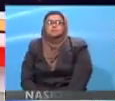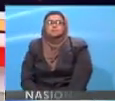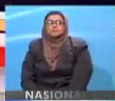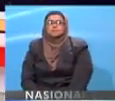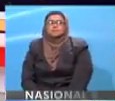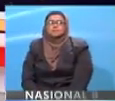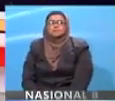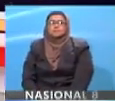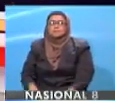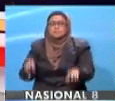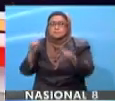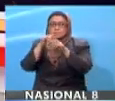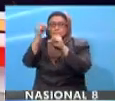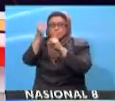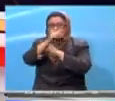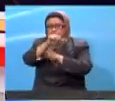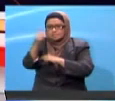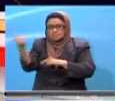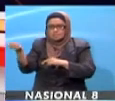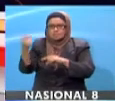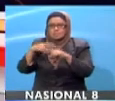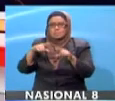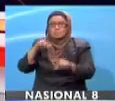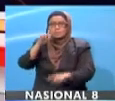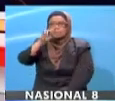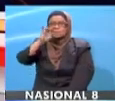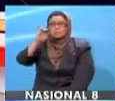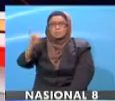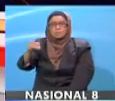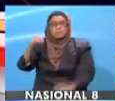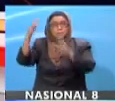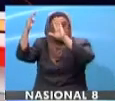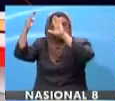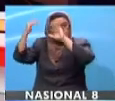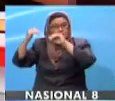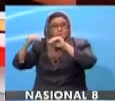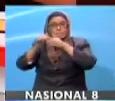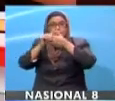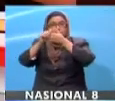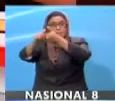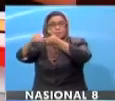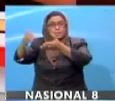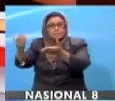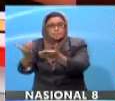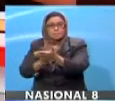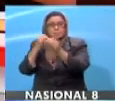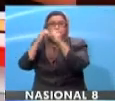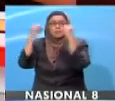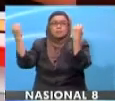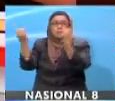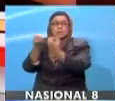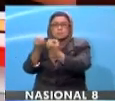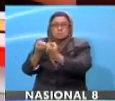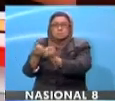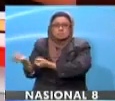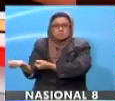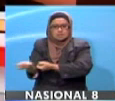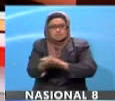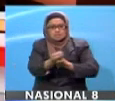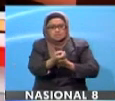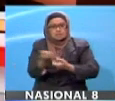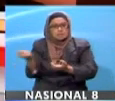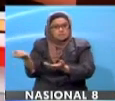Dalam perkembangan berasingan, Khairi Jamaluddin berharap kepimpinan baru Badan Induk Hoki Negara akan membawa perubahan positif buat sukan